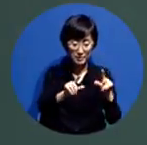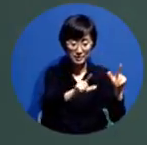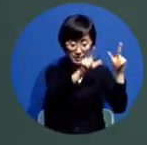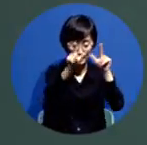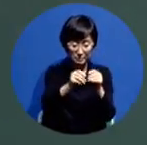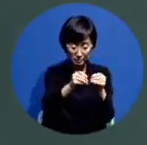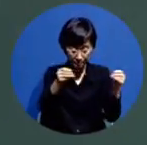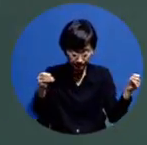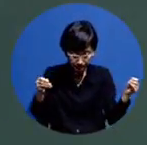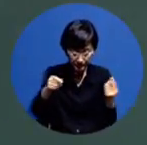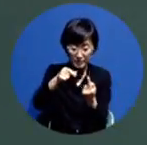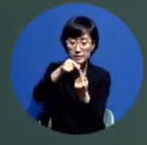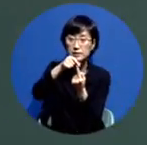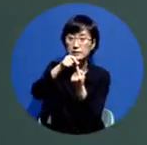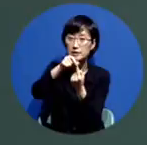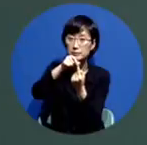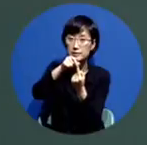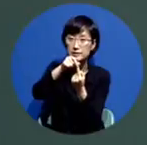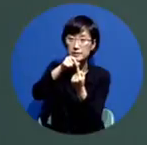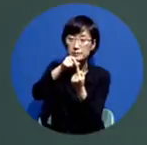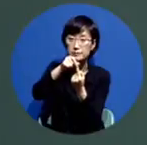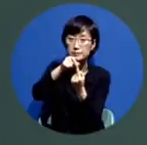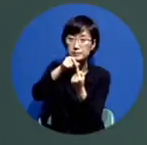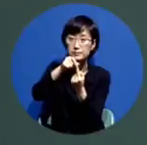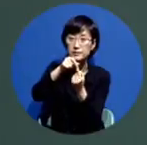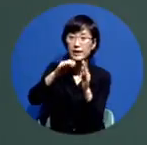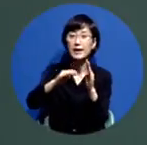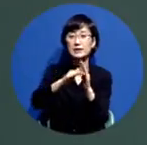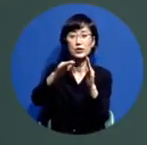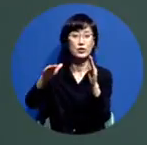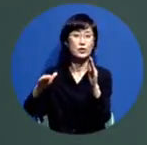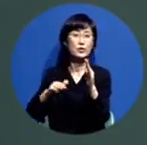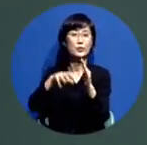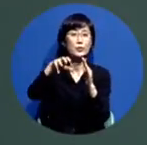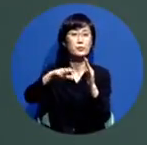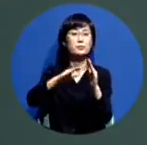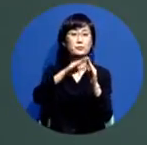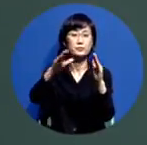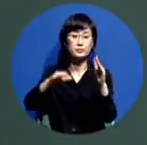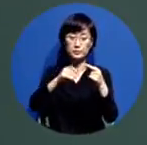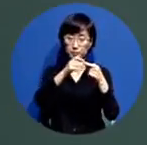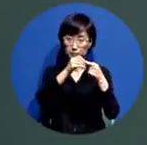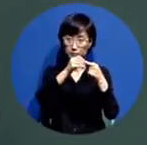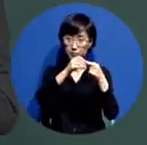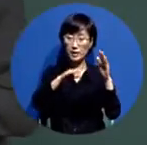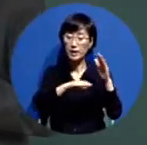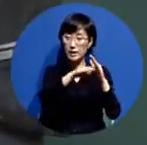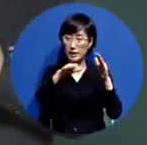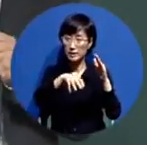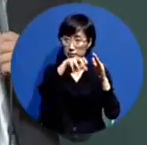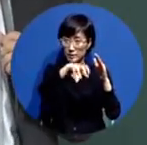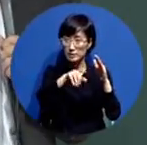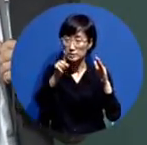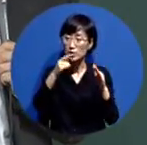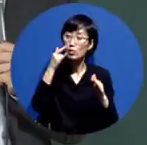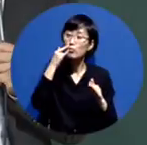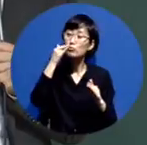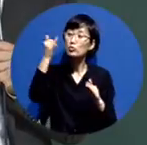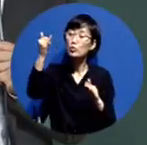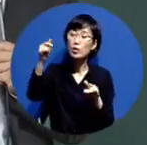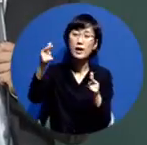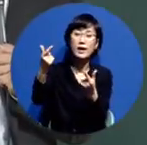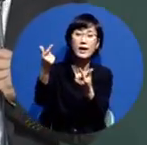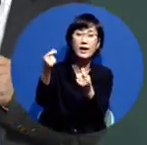하고 있습니까? 第一个是怎样的生活呢？ 가정에서 생활합니다. 就是活在家庭当中. 가정에서 부모 눈치 봅니다.